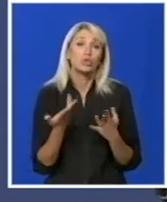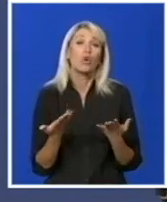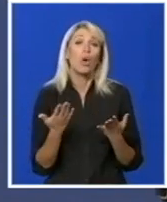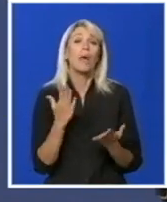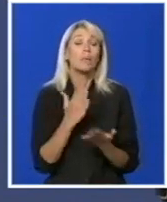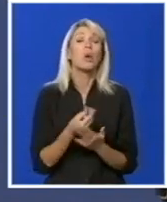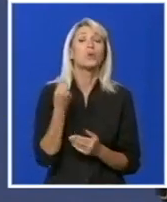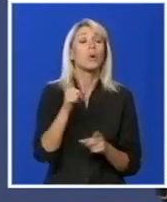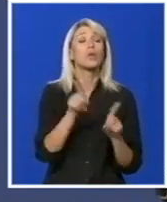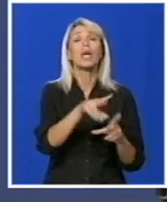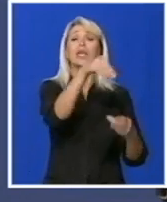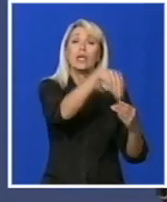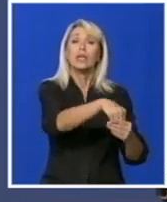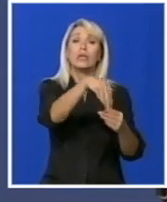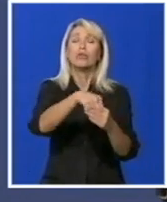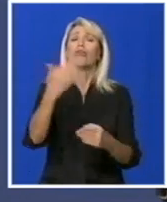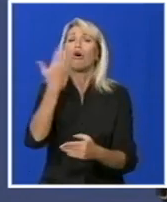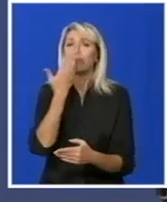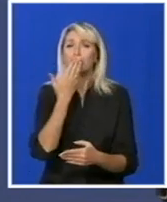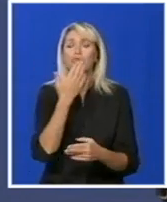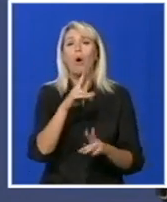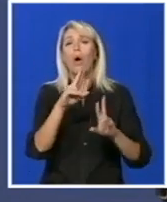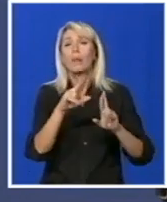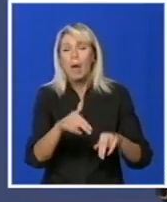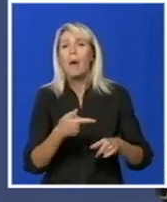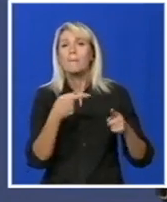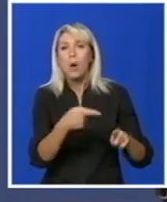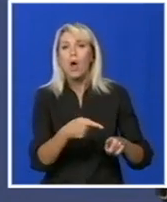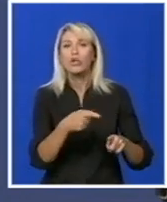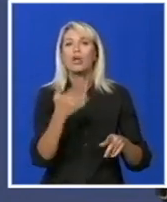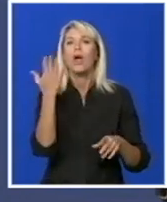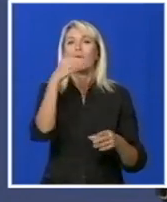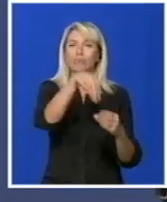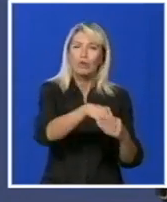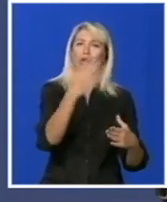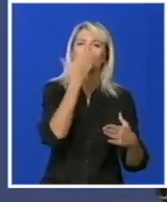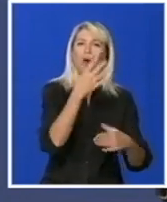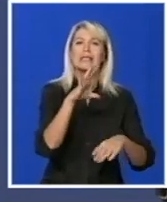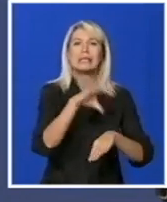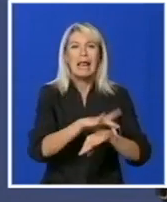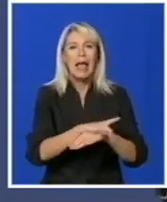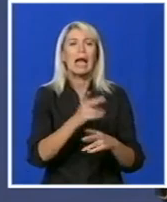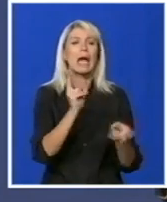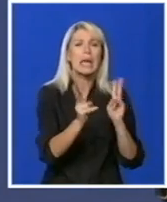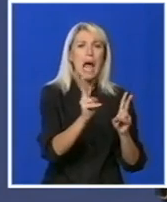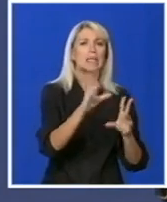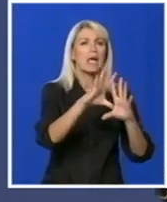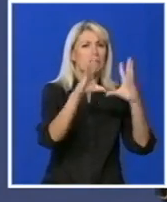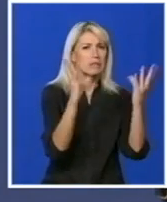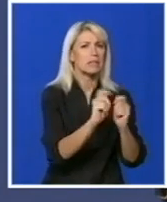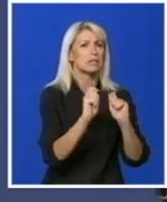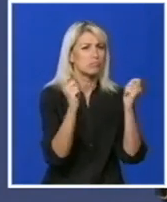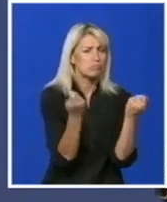se i škola organizuje tako da može uz pomoć svog školskog lekara, uz pomoć svojih nastavnika, tog